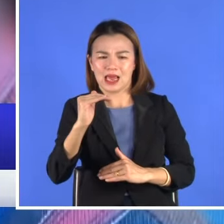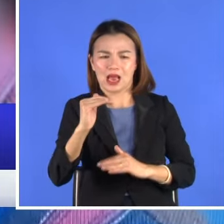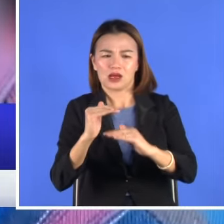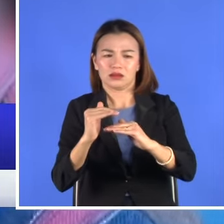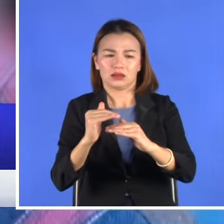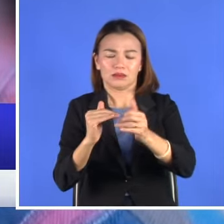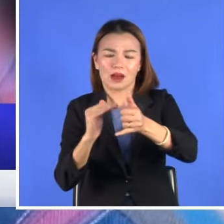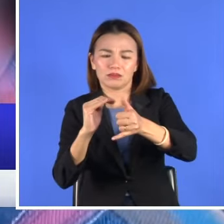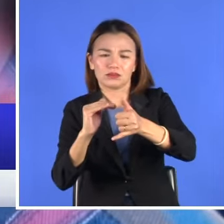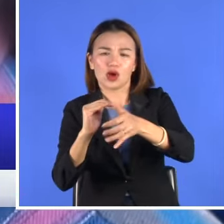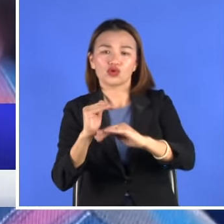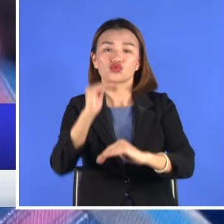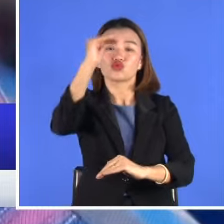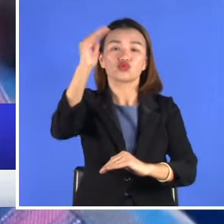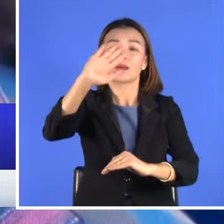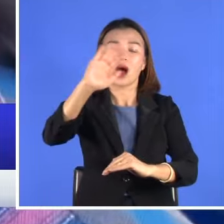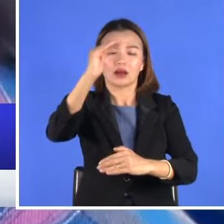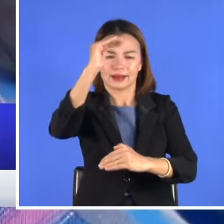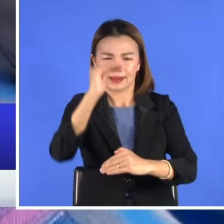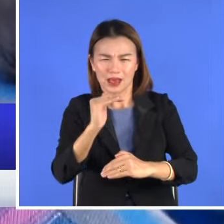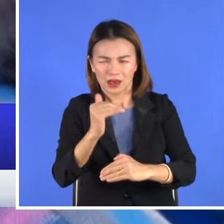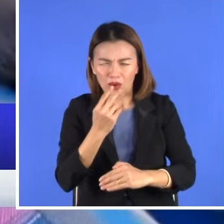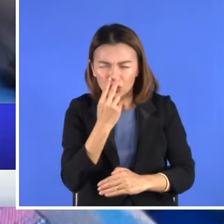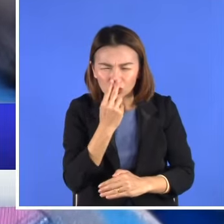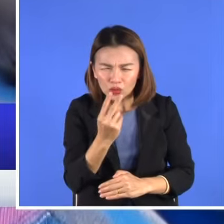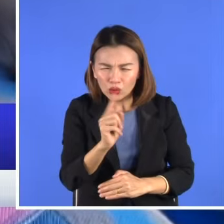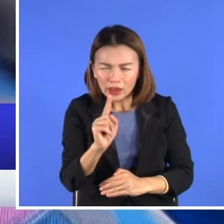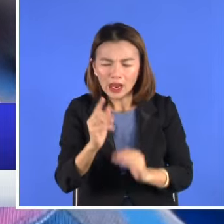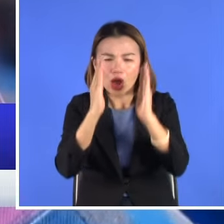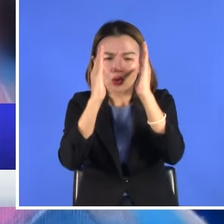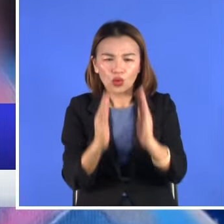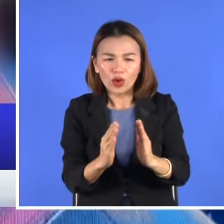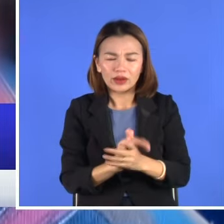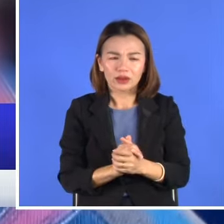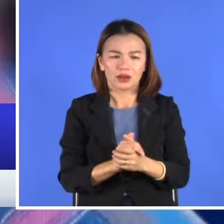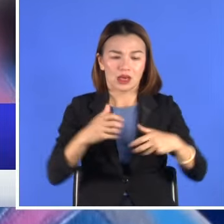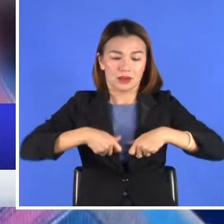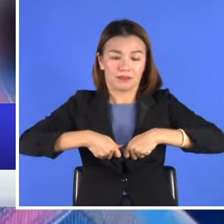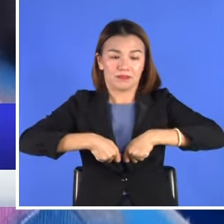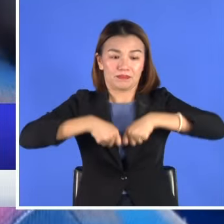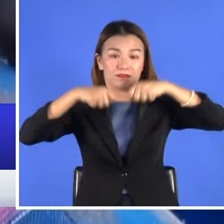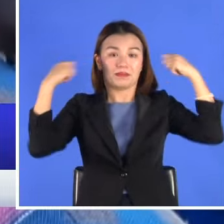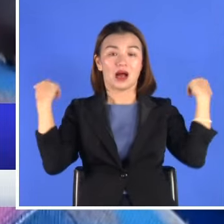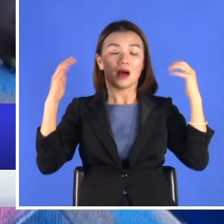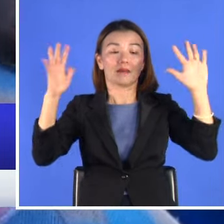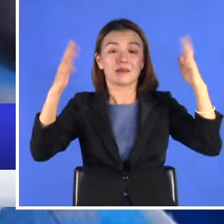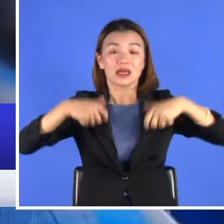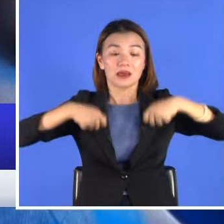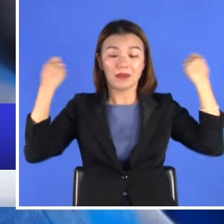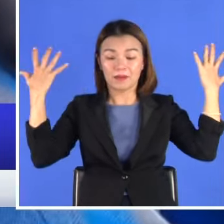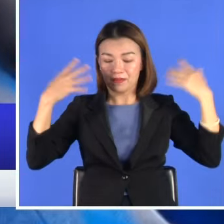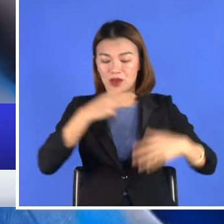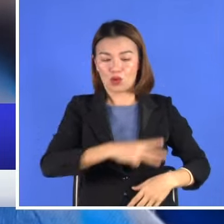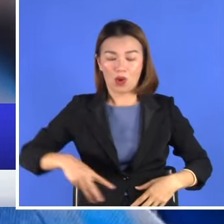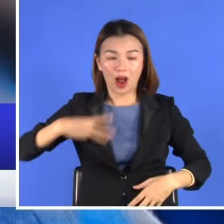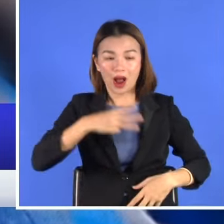ไม่พอครับทีนี้พอเพ่งดูนานๆอ้านั่นมันคนิอไม่ใส่เสื้อแล้วนะถอดเสื้อผ้าครับ